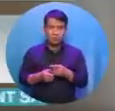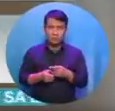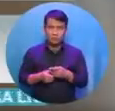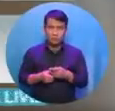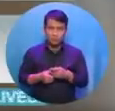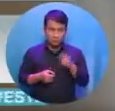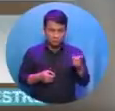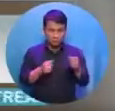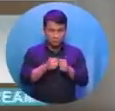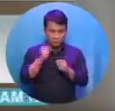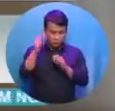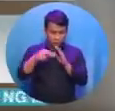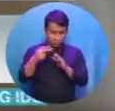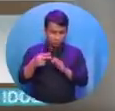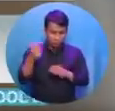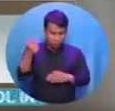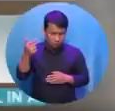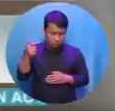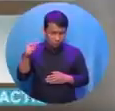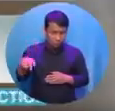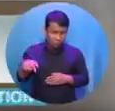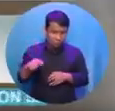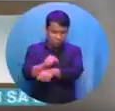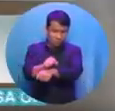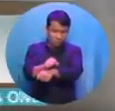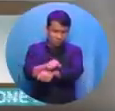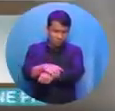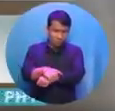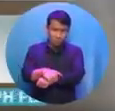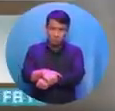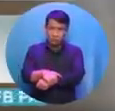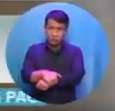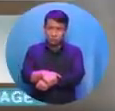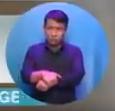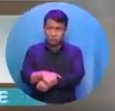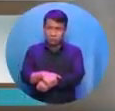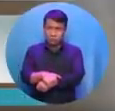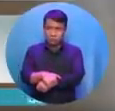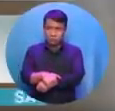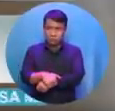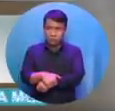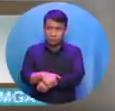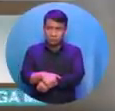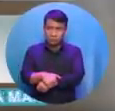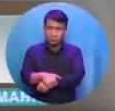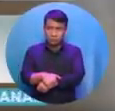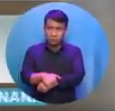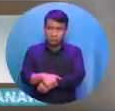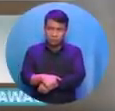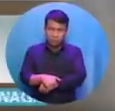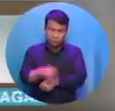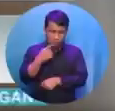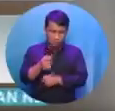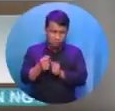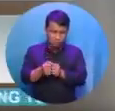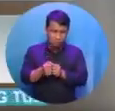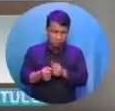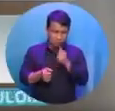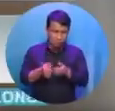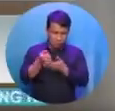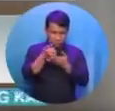Yung isa po sa may video, sir, yung naka-green, inold po nila ako, eh. Yung puta, mga lasing po yun, sir. Yung mga Tanod. Salip